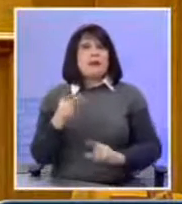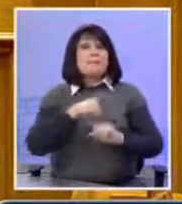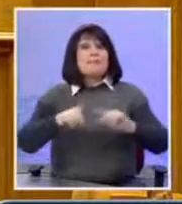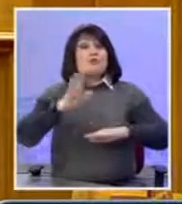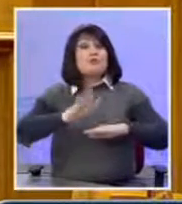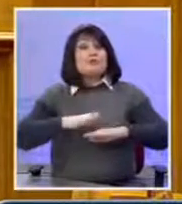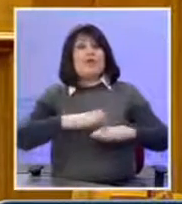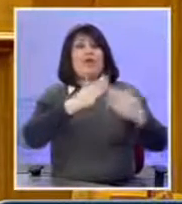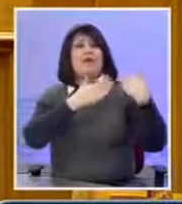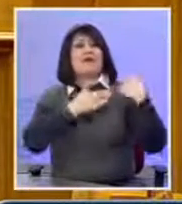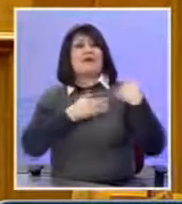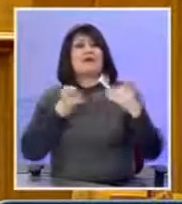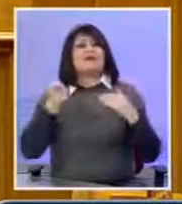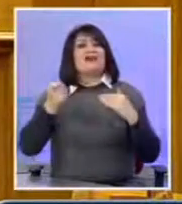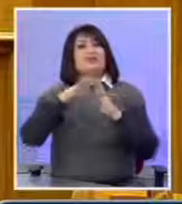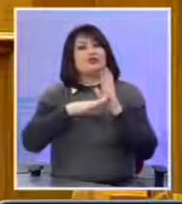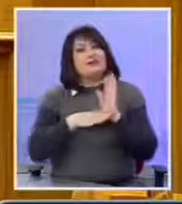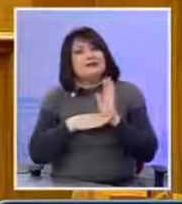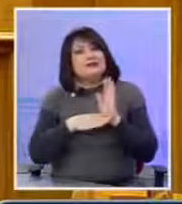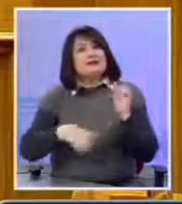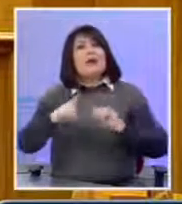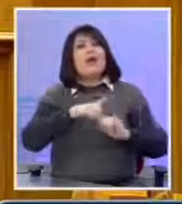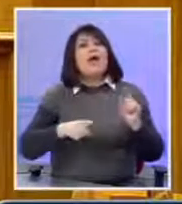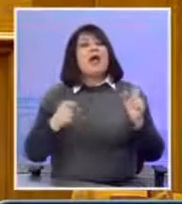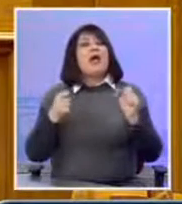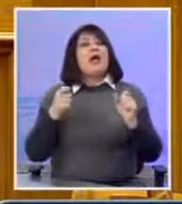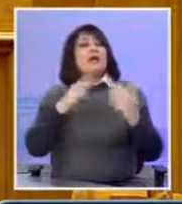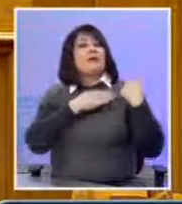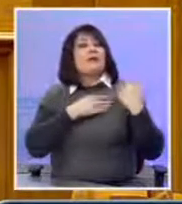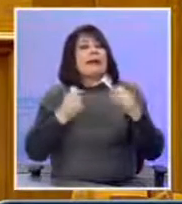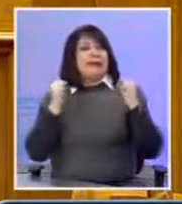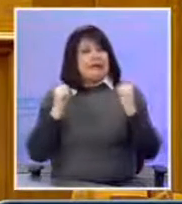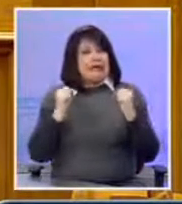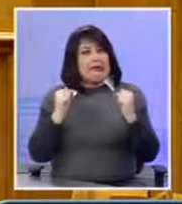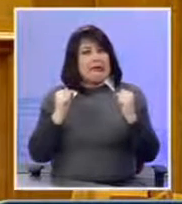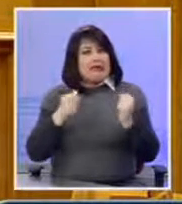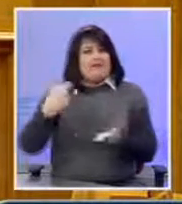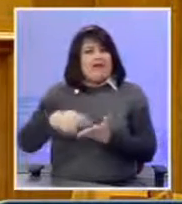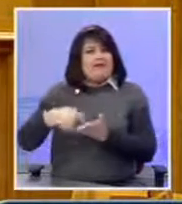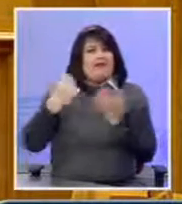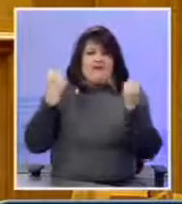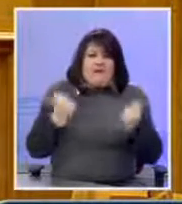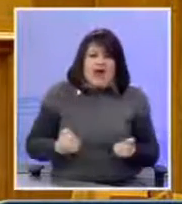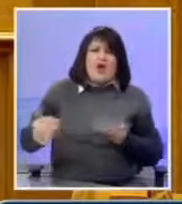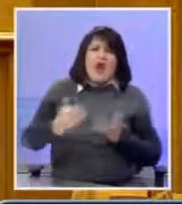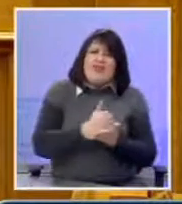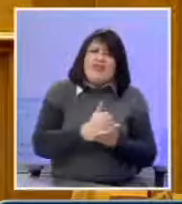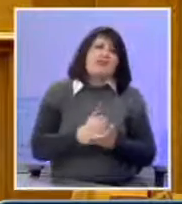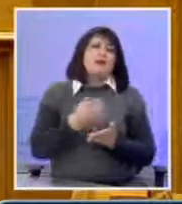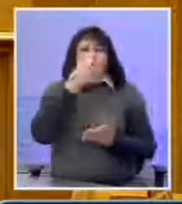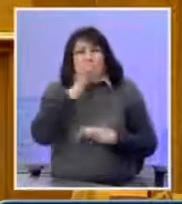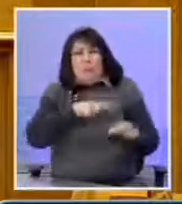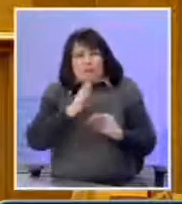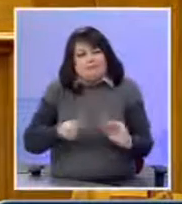για το ασφαλιστικό σύστημα, ποιες είναι οι ευθύνες για την υγεία, για τη βάρβαρη και άδικη υπερφορολόγηση, για τη διαπλοκή και τη